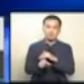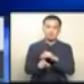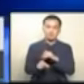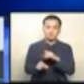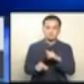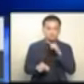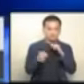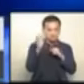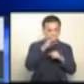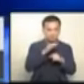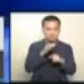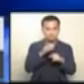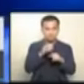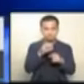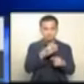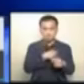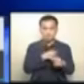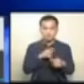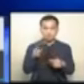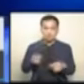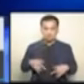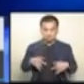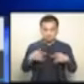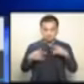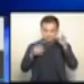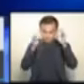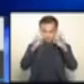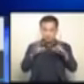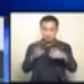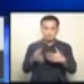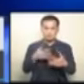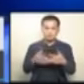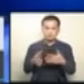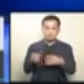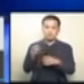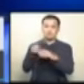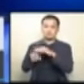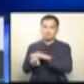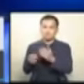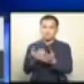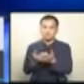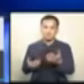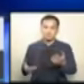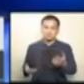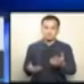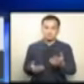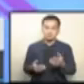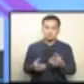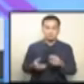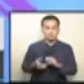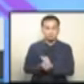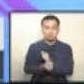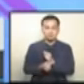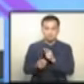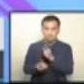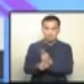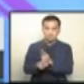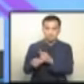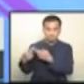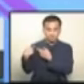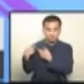hindi naman pala mga pulisyon, hindi lamang sa yung kanyang buhay ng nganib, pati po yung mga nasa loob at mga kagamitan doon, yari, kargado sa kanya, di ba